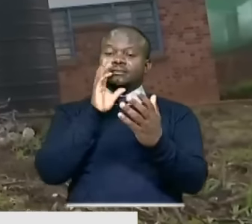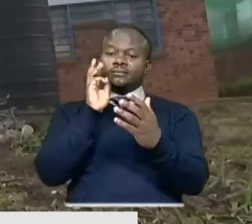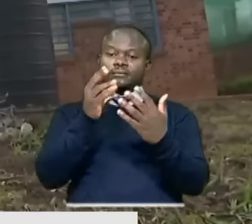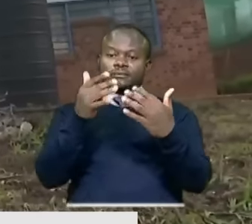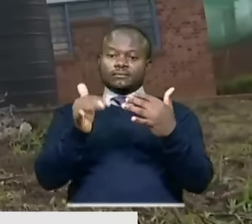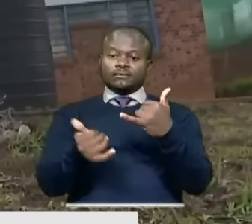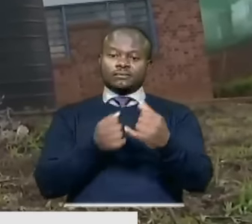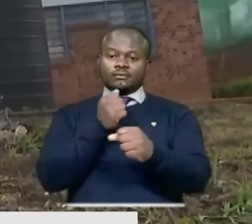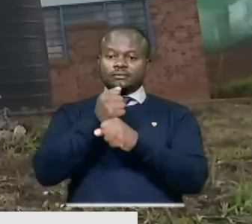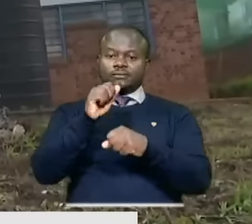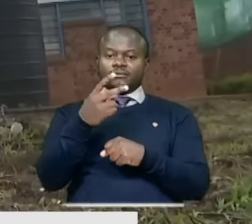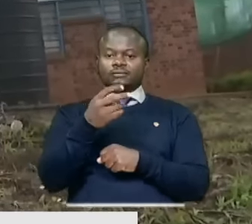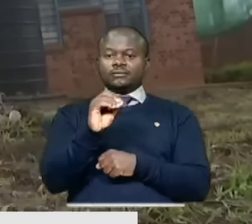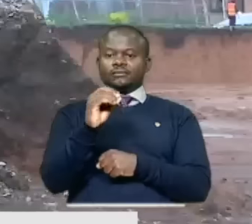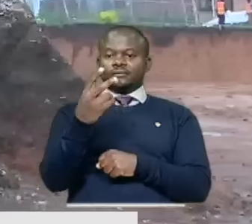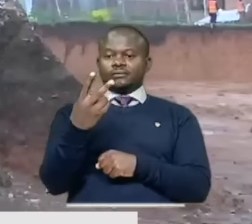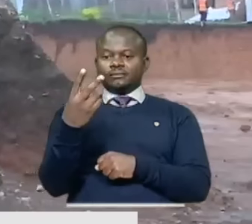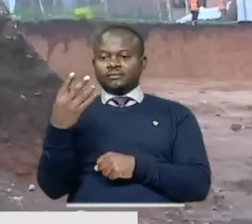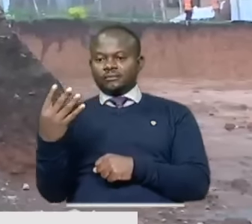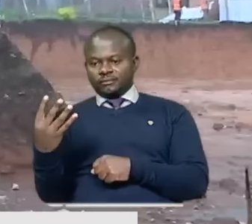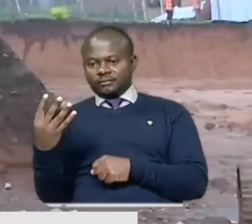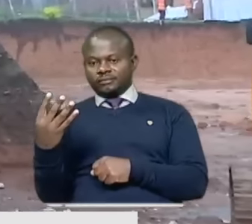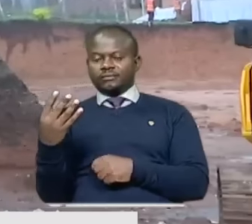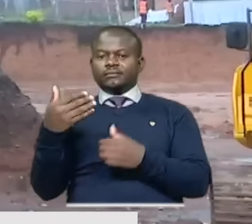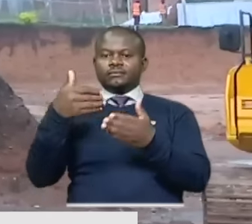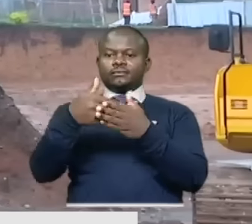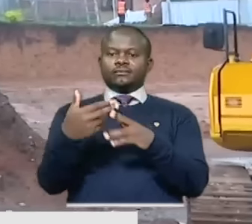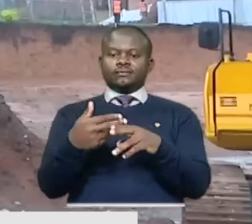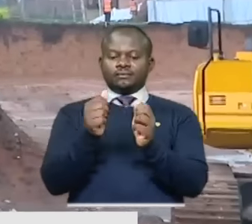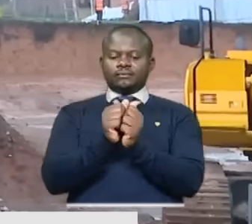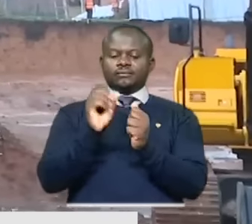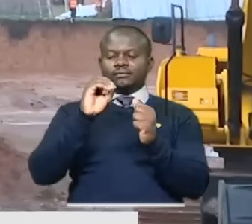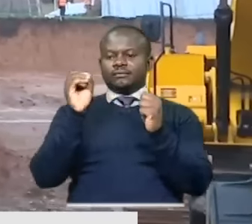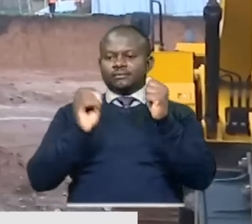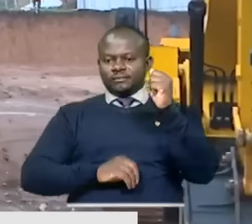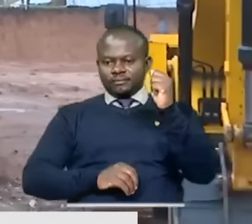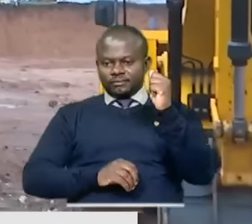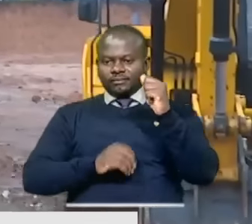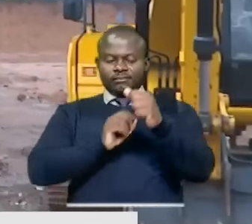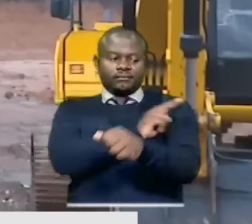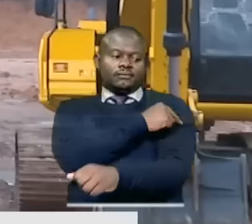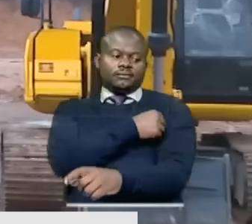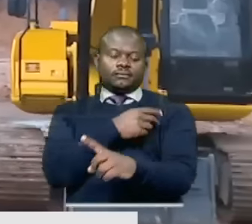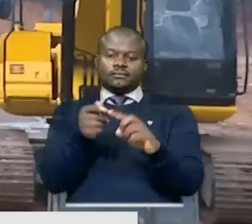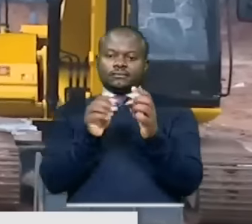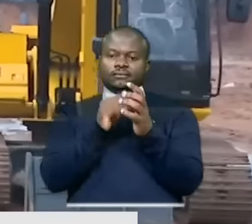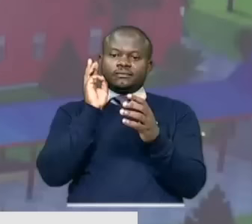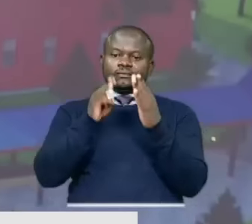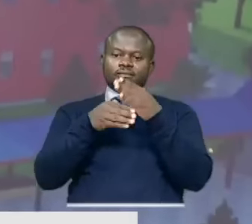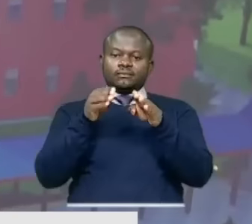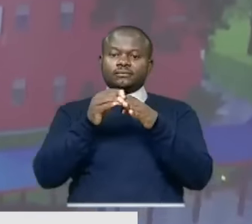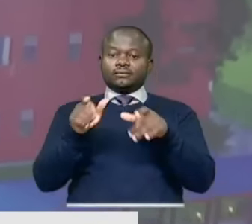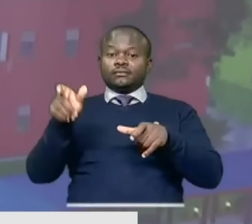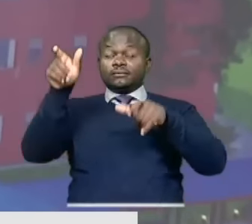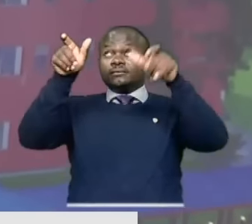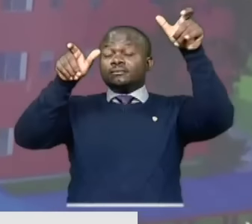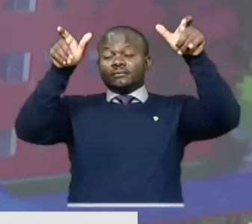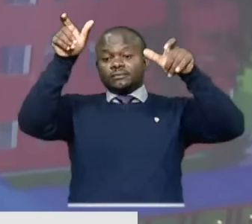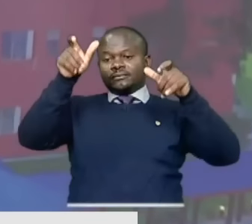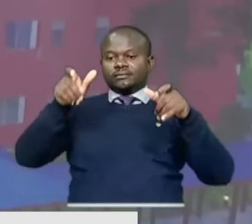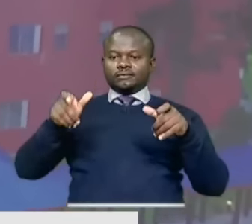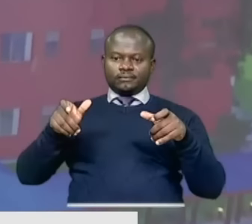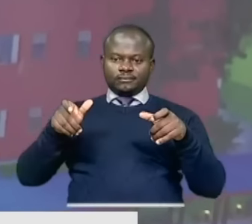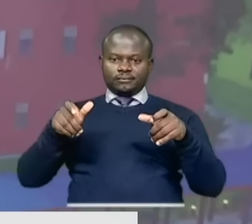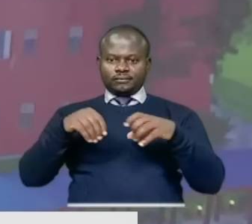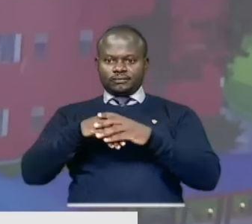n'uyu mwaka w'2024 kigeze hafi ku 10%. Ni ibitaro kandi bizubakwa mu magorofa maremare bizwi nka etaje,